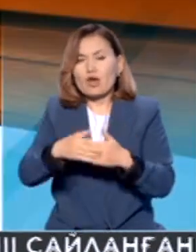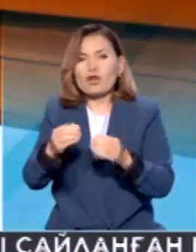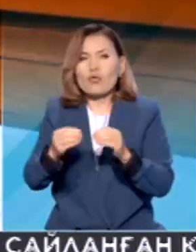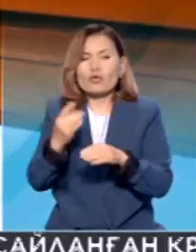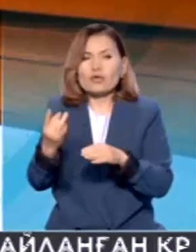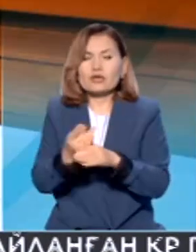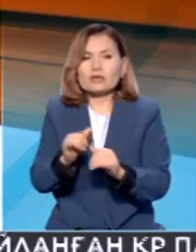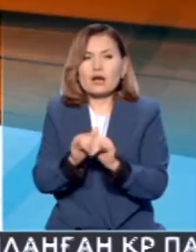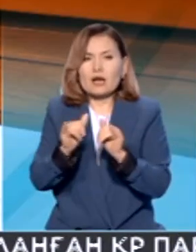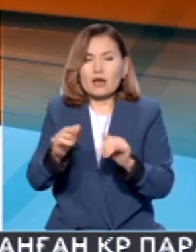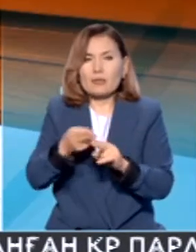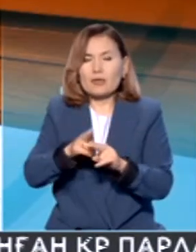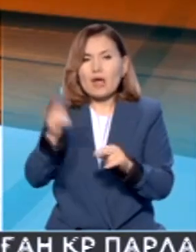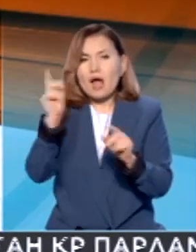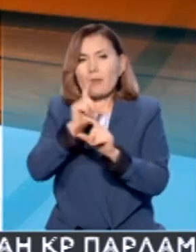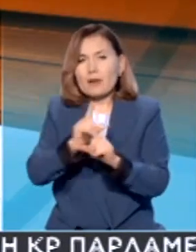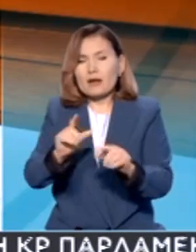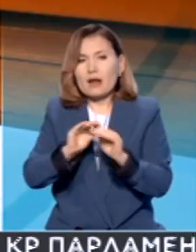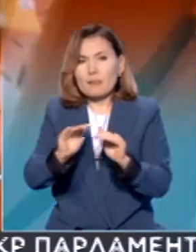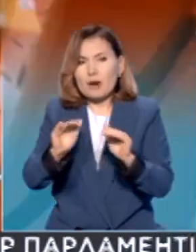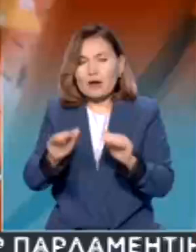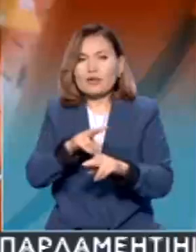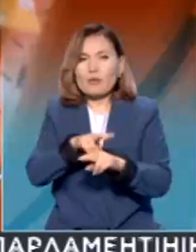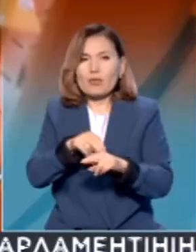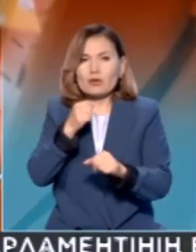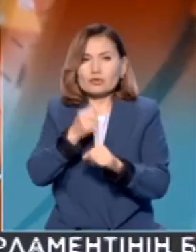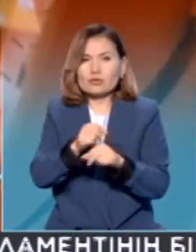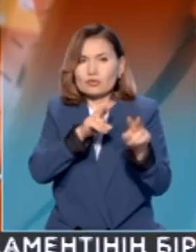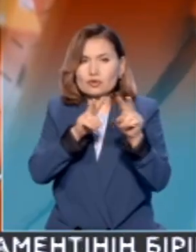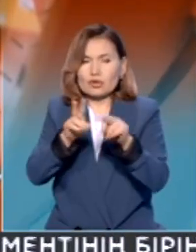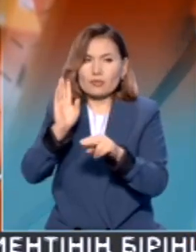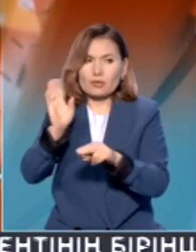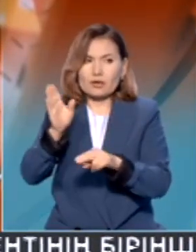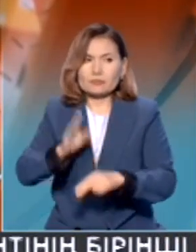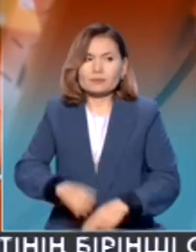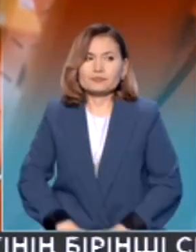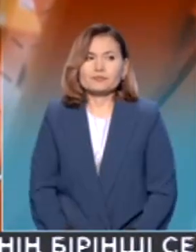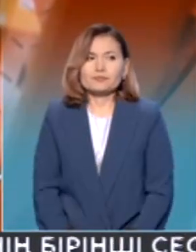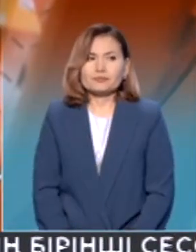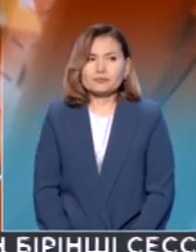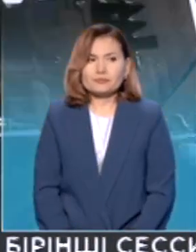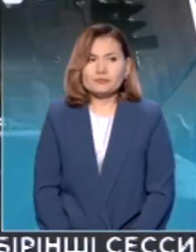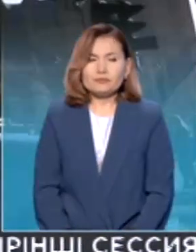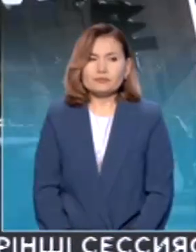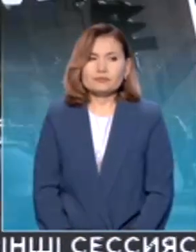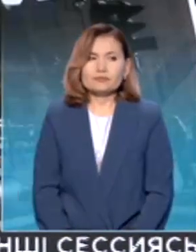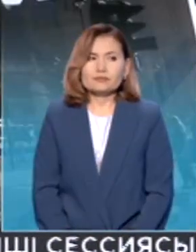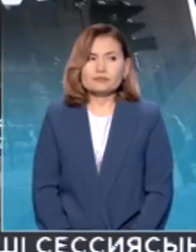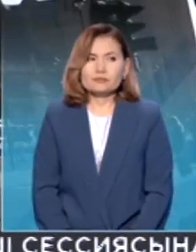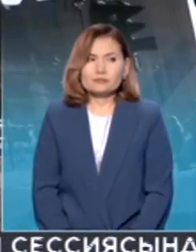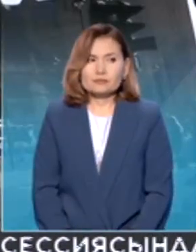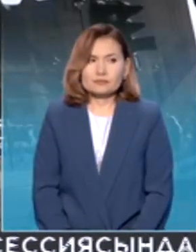артады. Мектептерде жасөспірімдерді полицияның қадағалауы күшейеді. Марина Бекенова, Қазақстан ұлттық арнасы, Ұлыбритания.